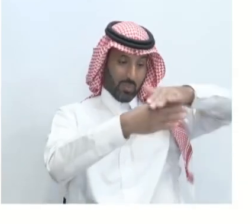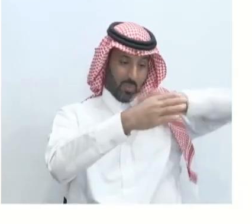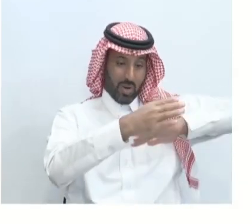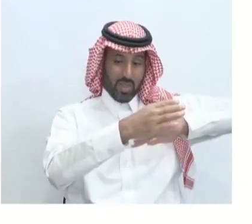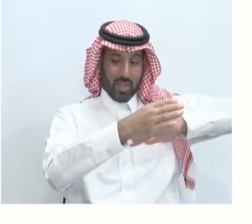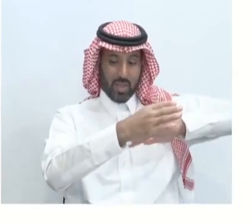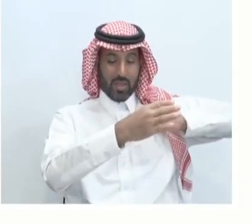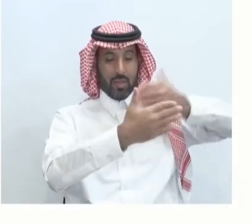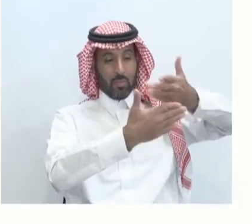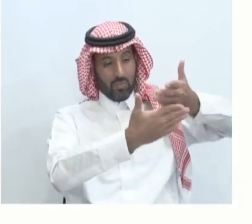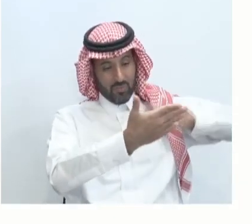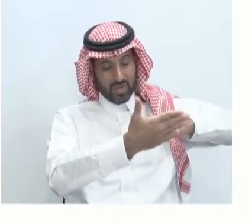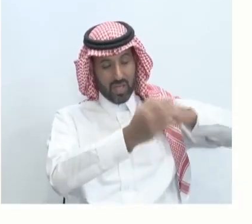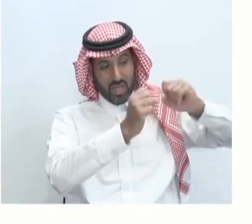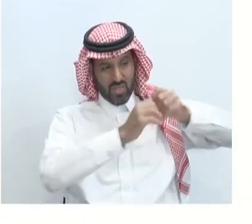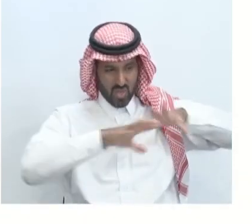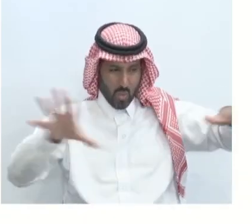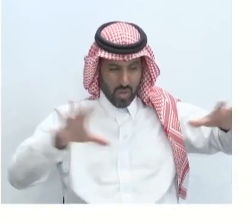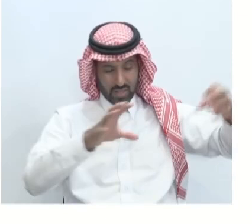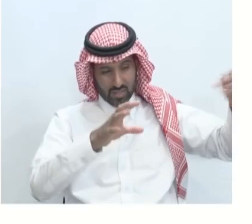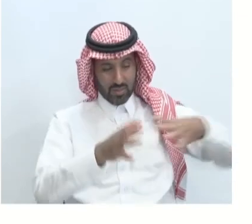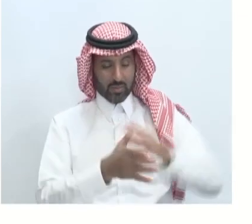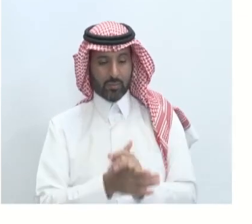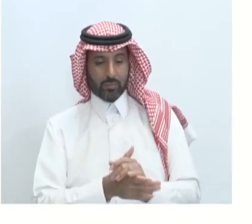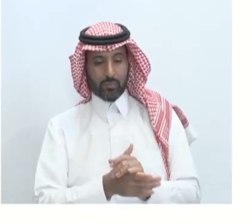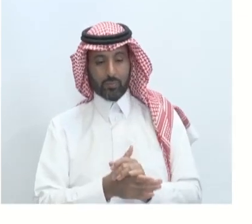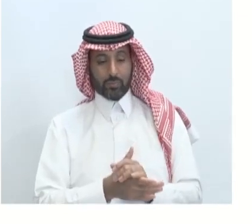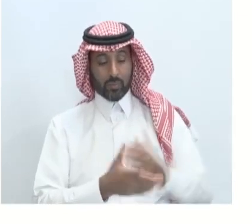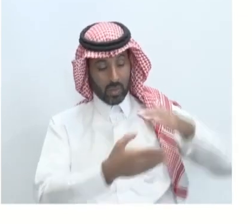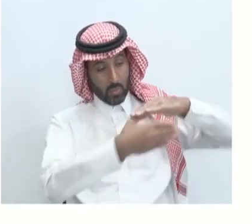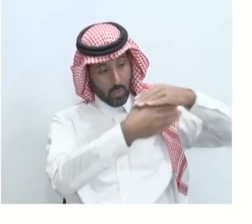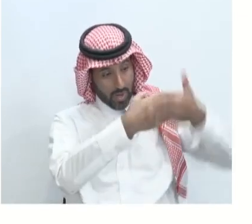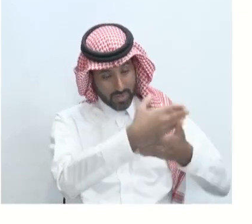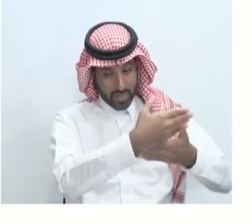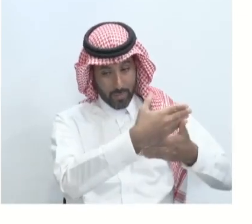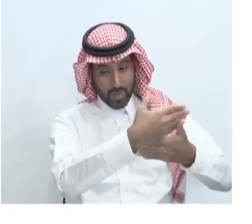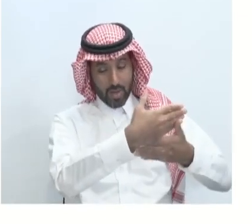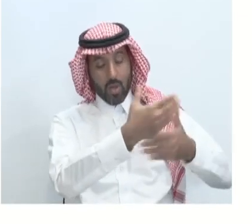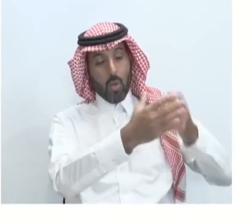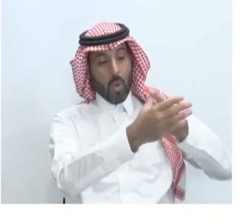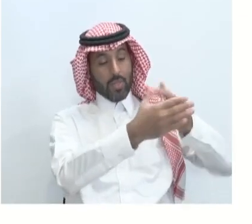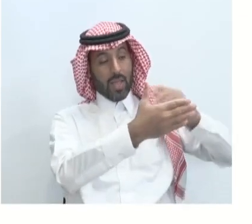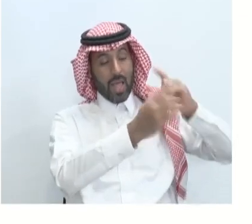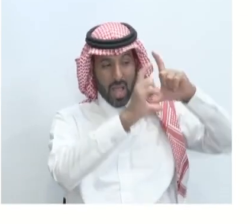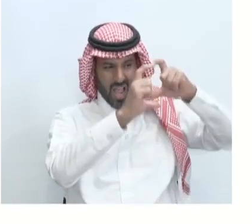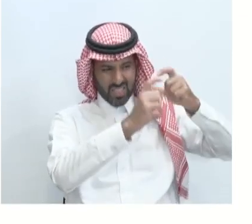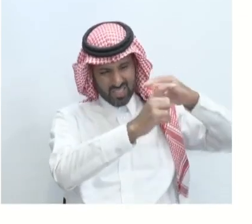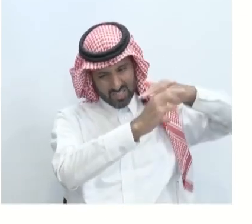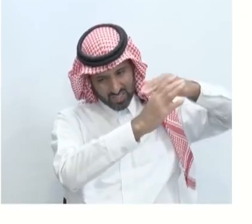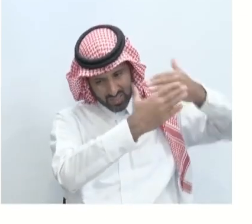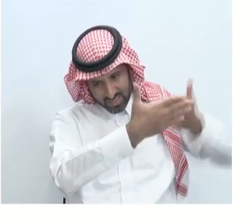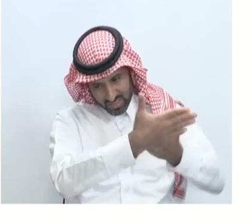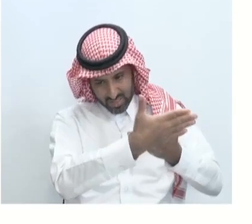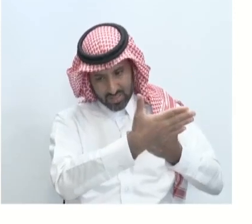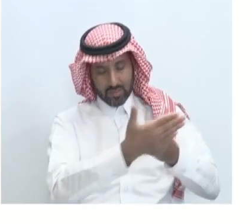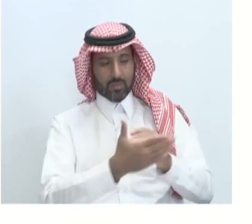بمعنى مفرقه للضوء الساقط عليها اما في الاطوال الموجيه القصيره تتفرق مبتعده